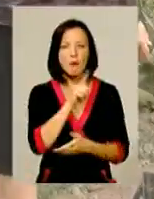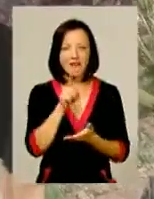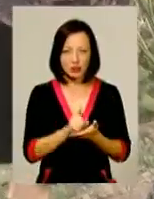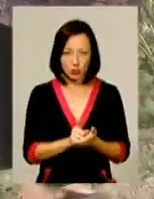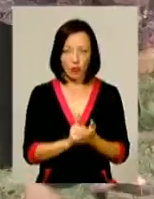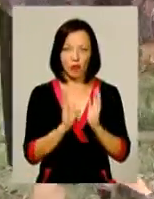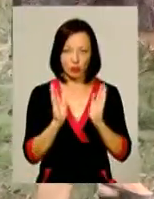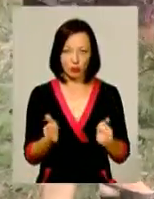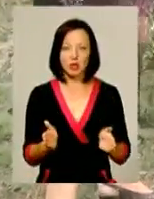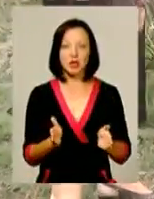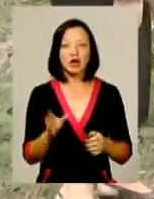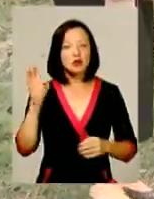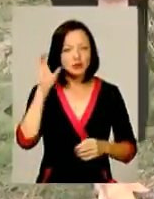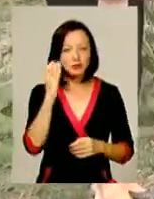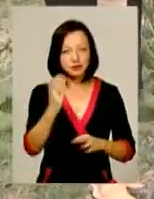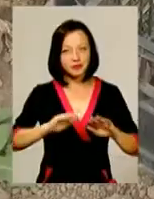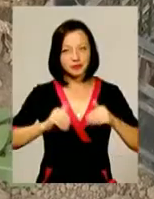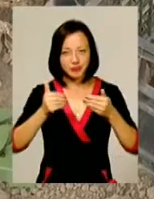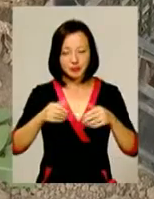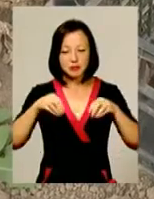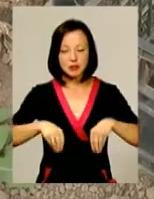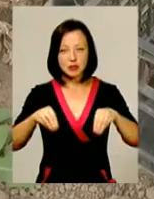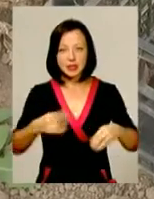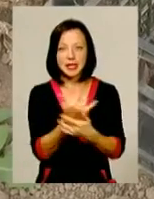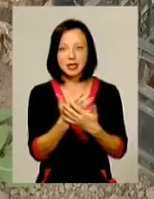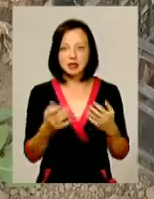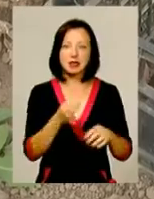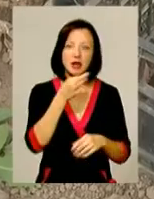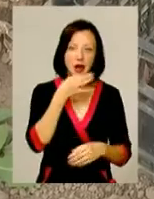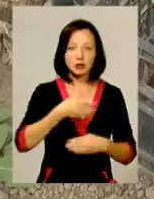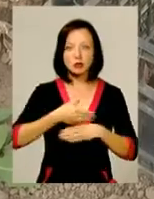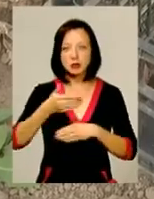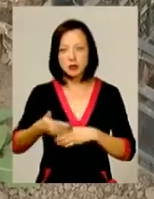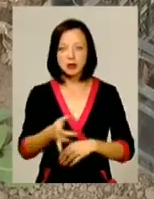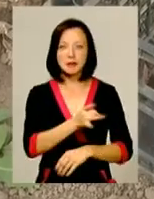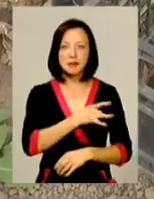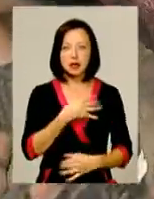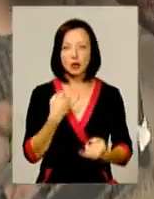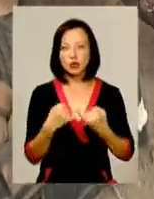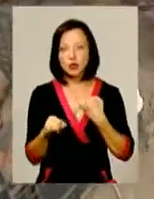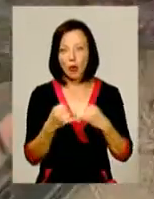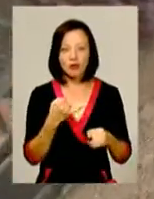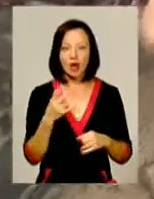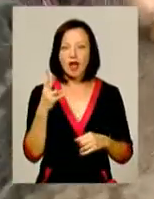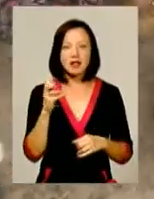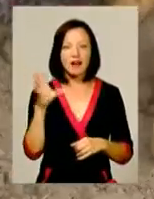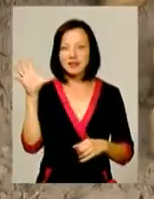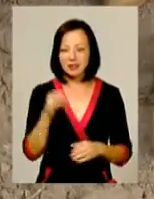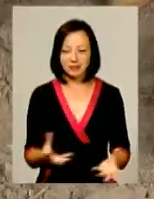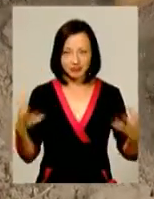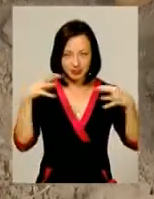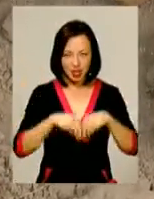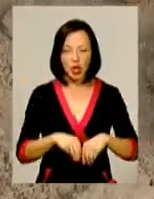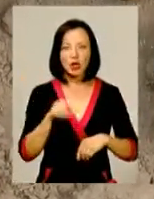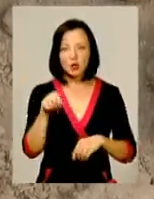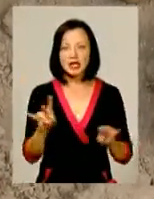Жінка радить усім прислухатися до її порад і саджати картоплю різну – ранню, пізню, білу, жовту. Словом, не класти всі яйця в один кошик, тоді